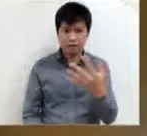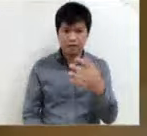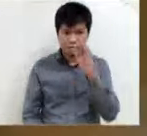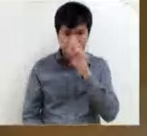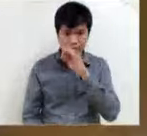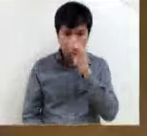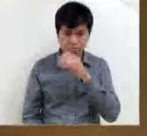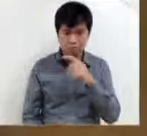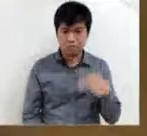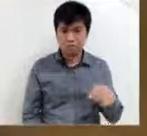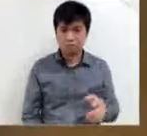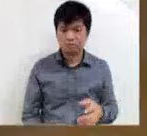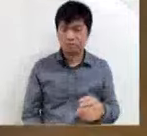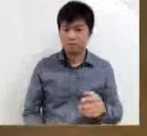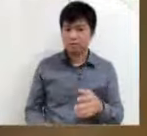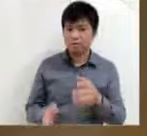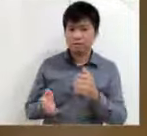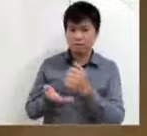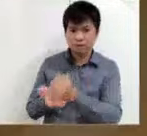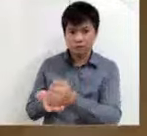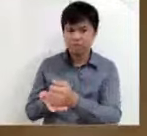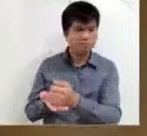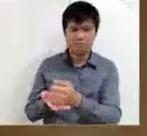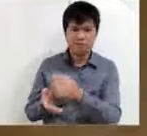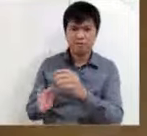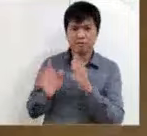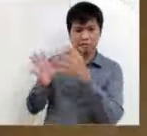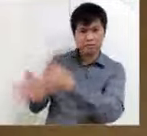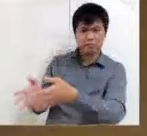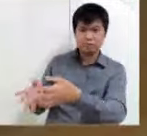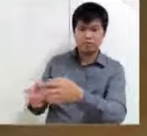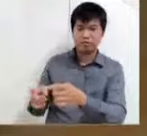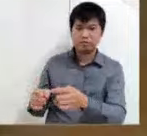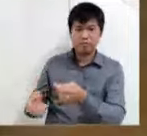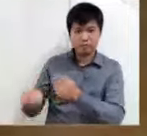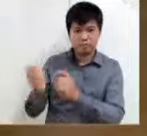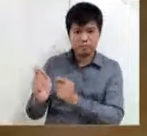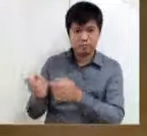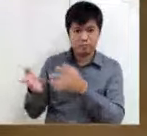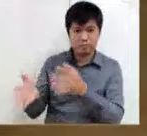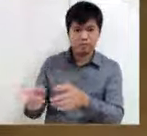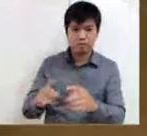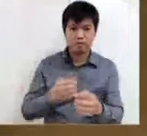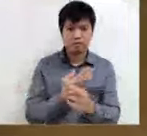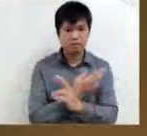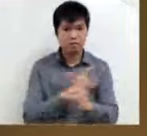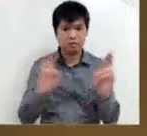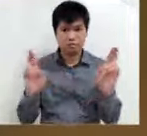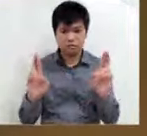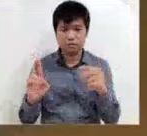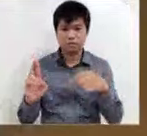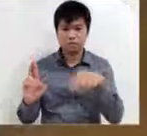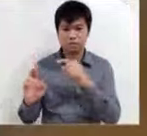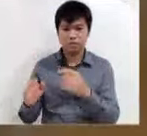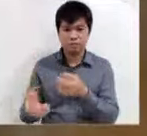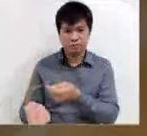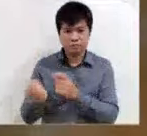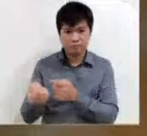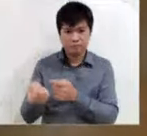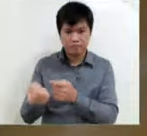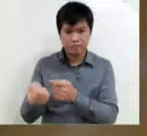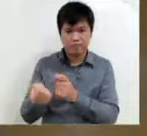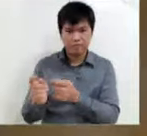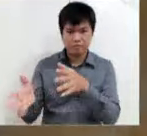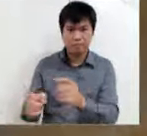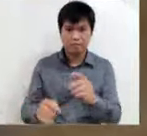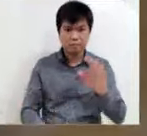ng cargo vessel ang mga mangiisda. Makalipas ang ilang oras, na rescue din ang mga mangiisda. Sabi ng PCG, tinetrace na nila ngayon